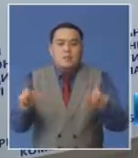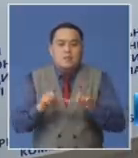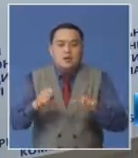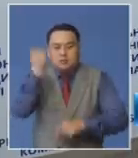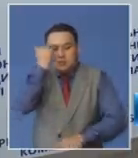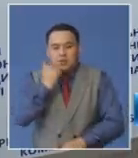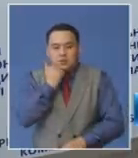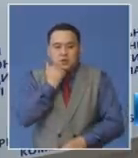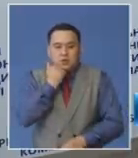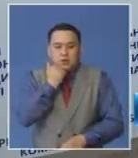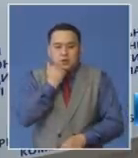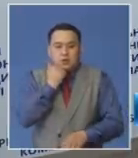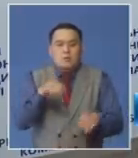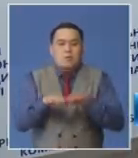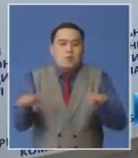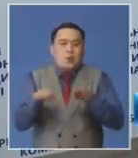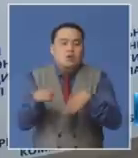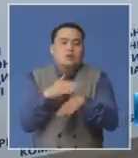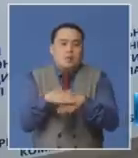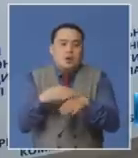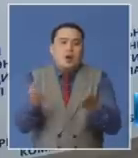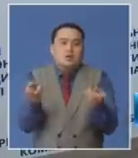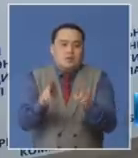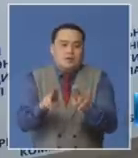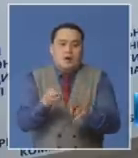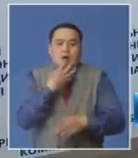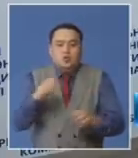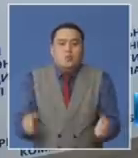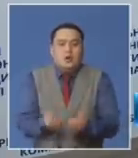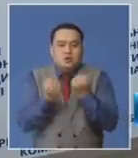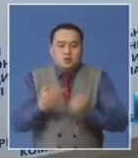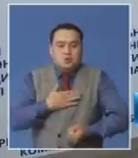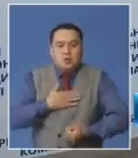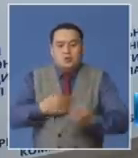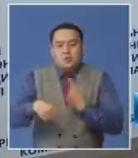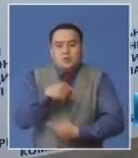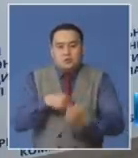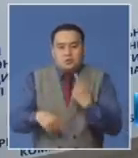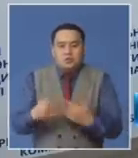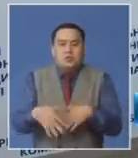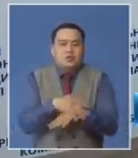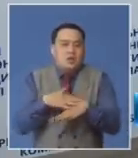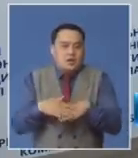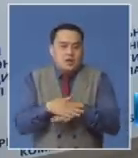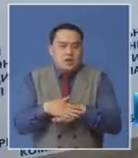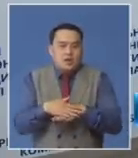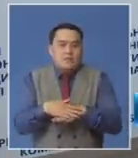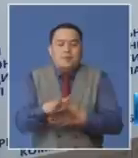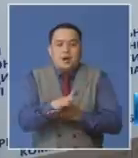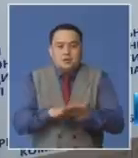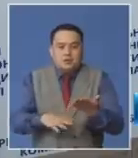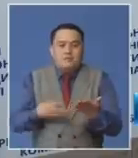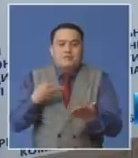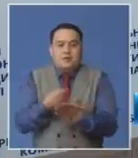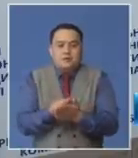спасибо и полог добра которые получили такую хорошую поддержку наших принимать или и населения также продолжаем проект